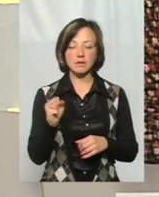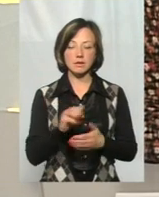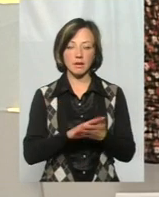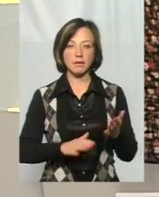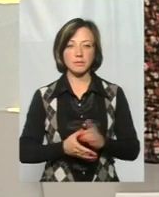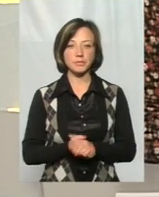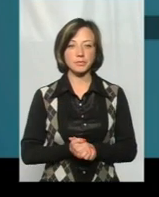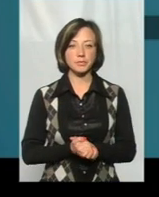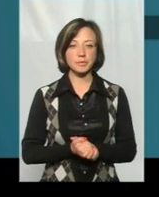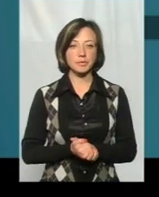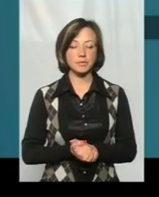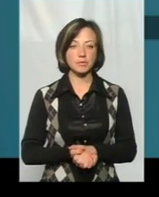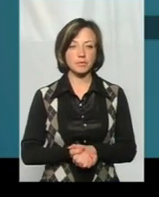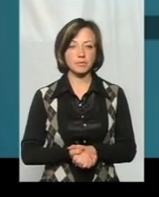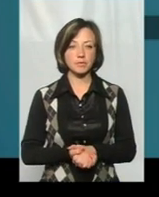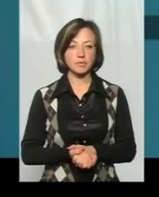мові.